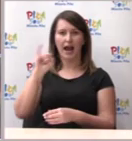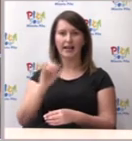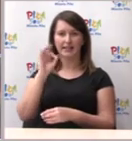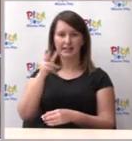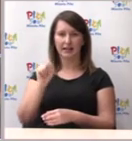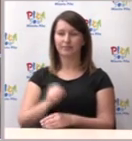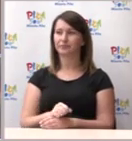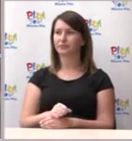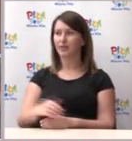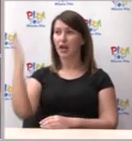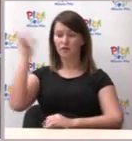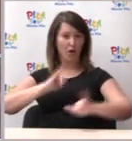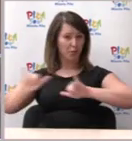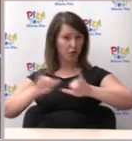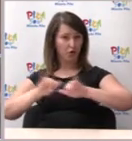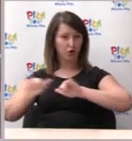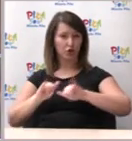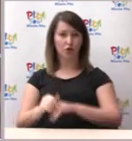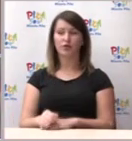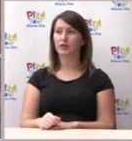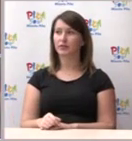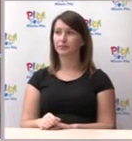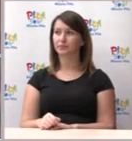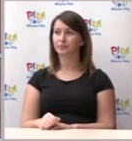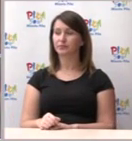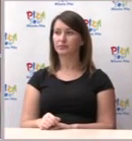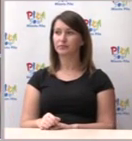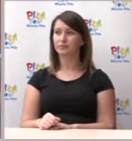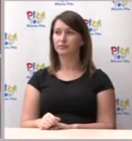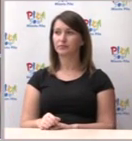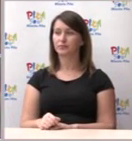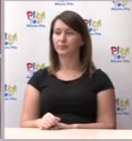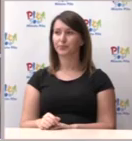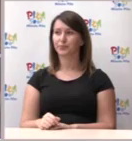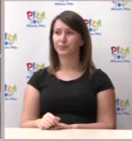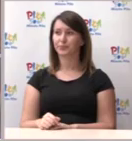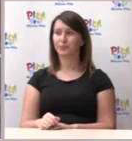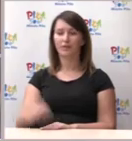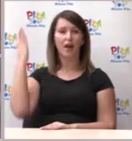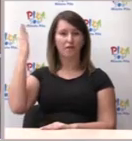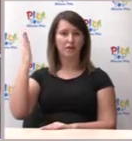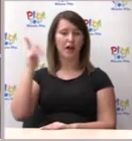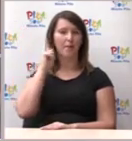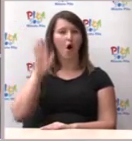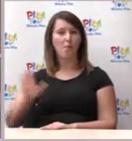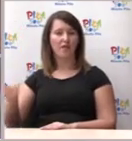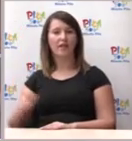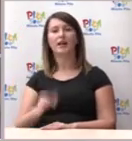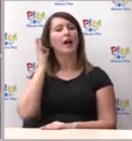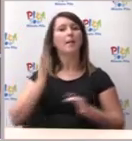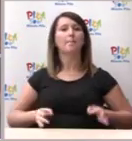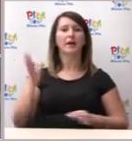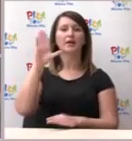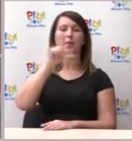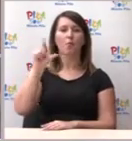Witam przewodniczących rad i zarządów naszych jednostek pomocniczych. Witam honorową obywatelkę miasta Piły panią